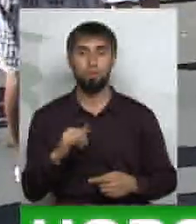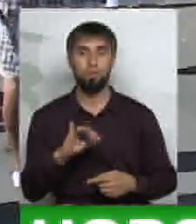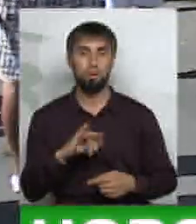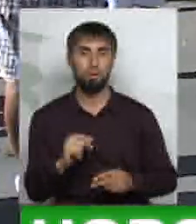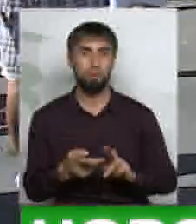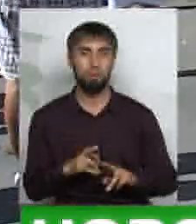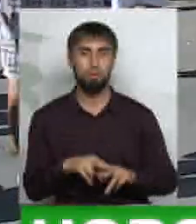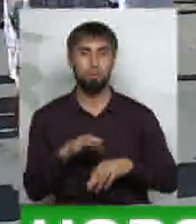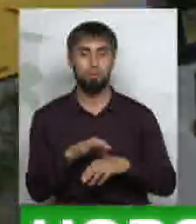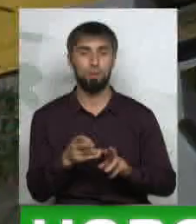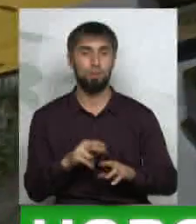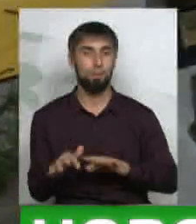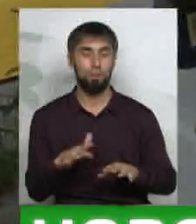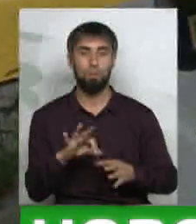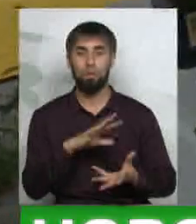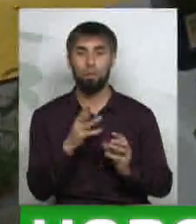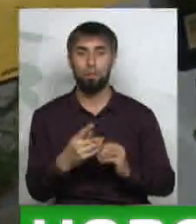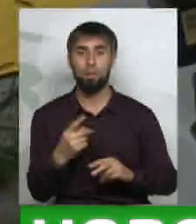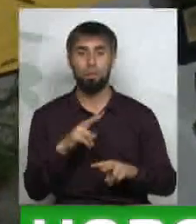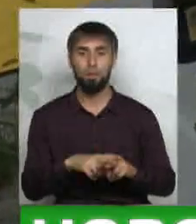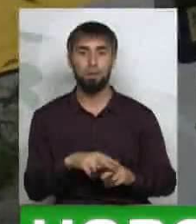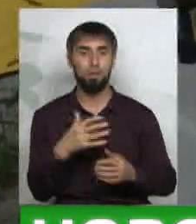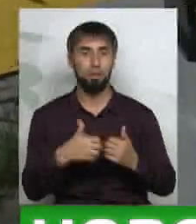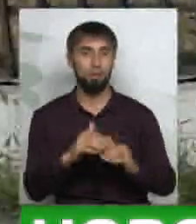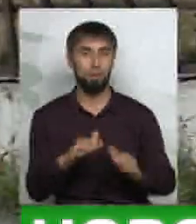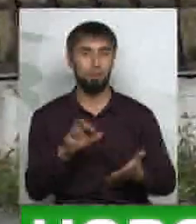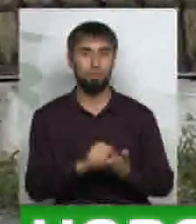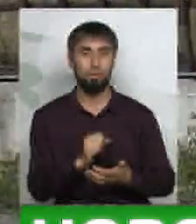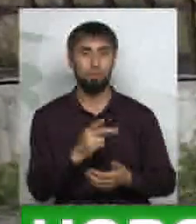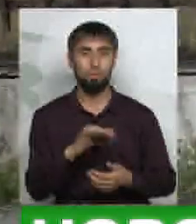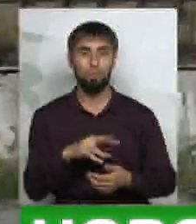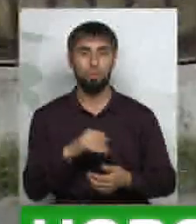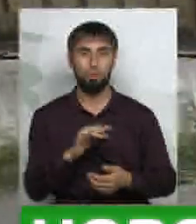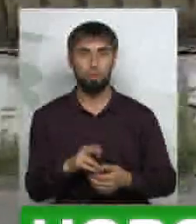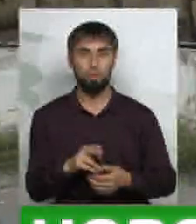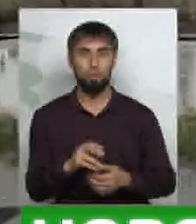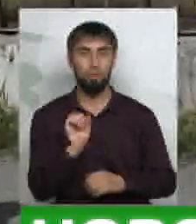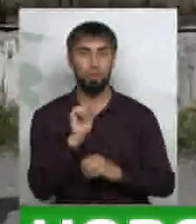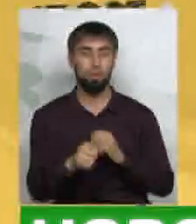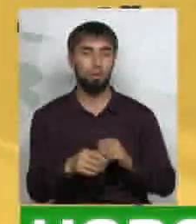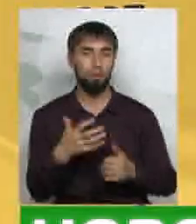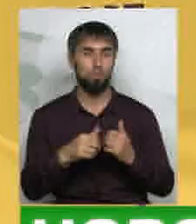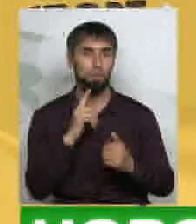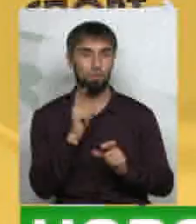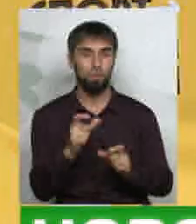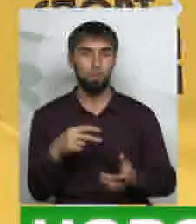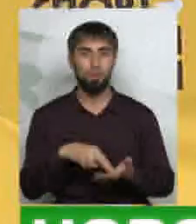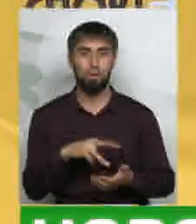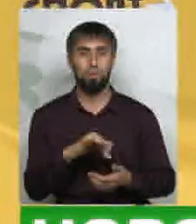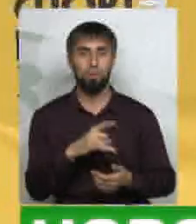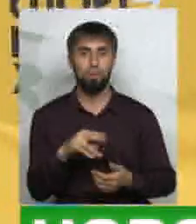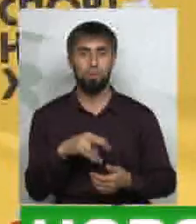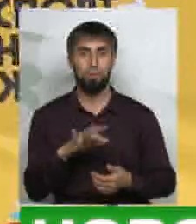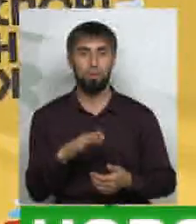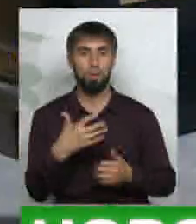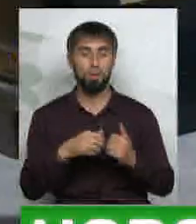вот провели это мероприятие. По итогам первое место среди детей занял Абдулмалик Богатырев. Победителем среди молодых людей стал Мухаммад Плиев. Ну